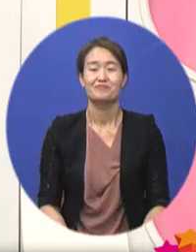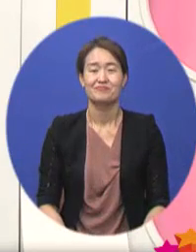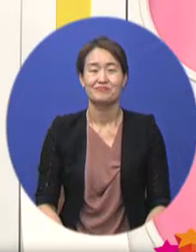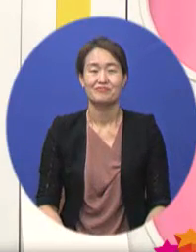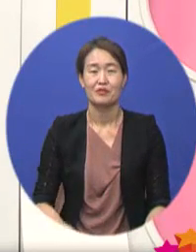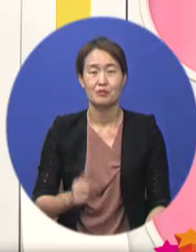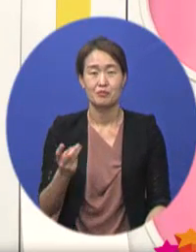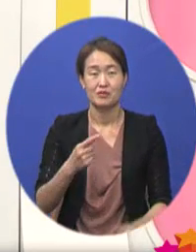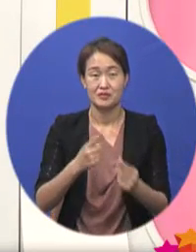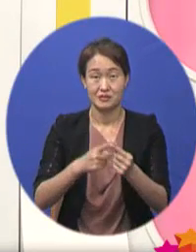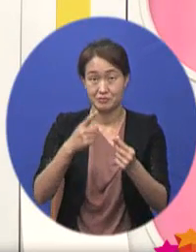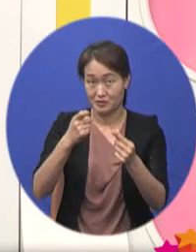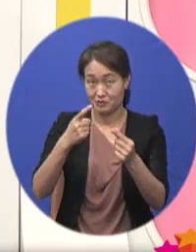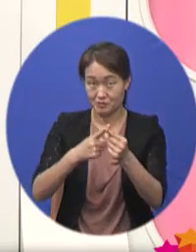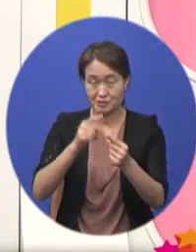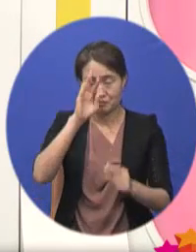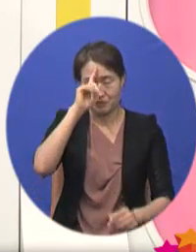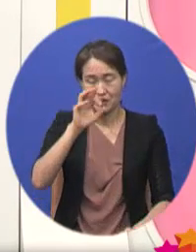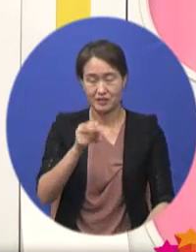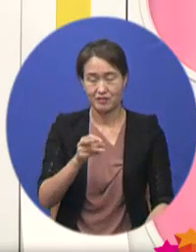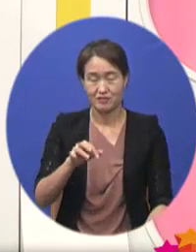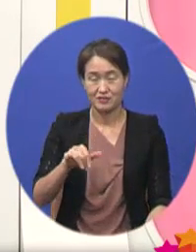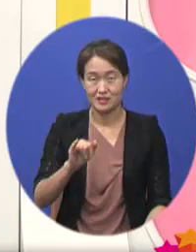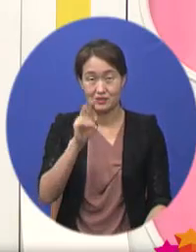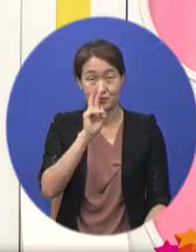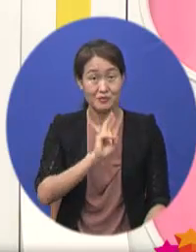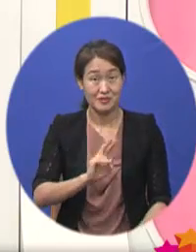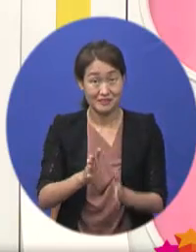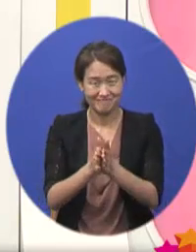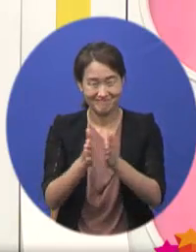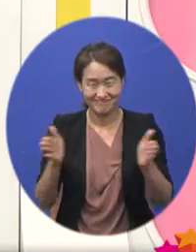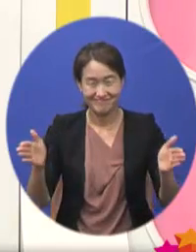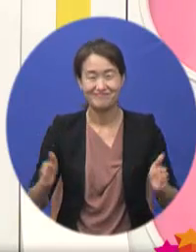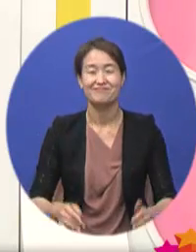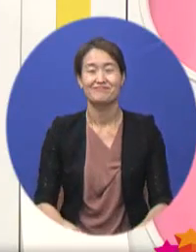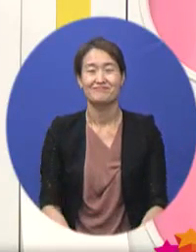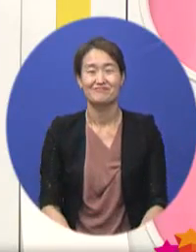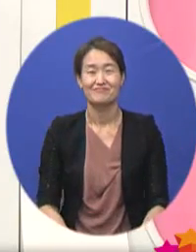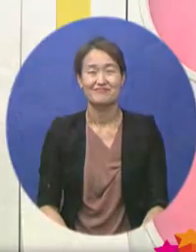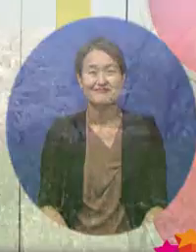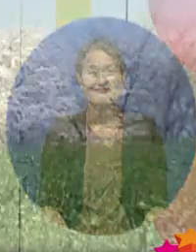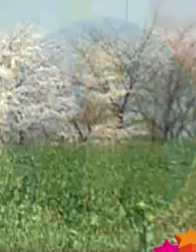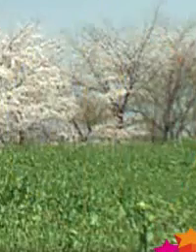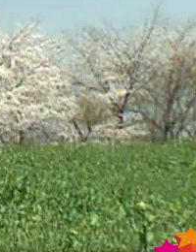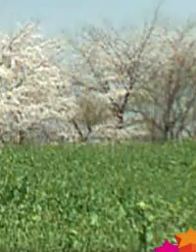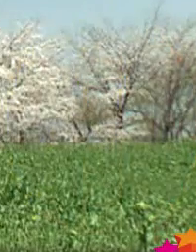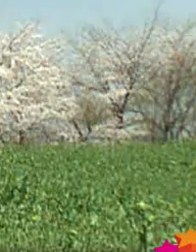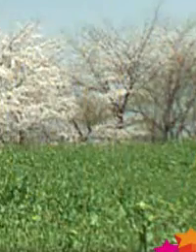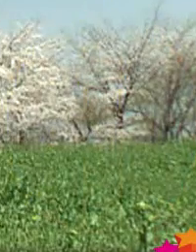자, 참가번호 1번 박영기님의 노래 들어볼까요?